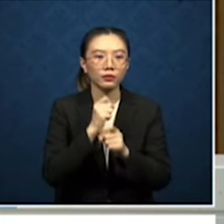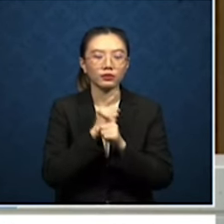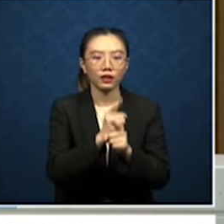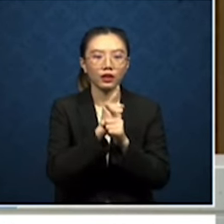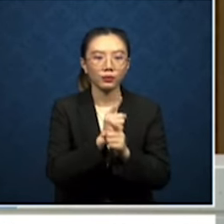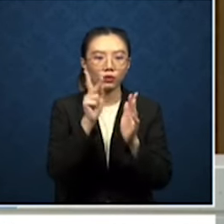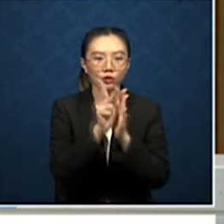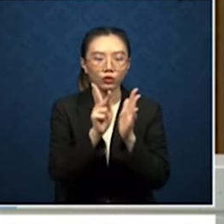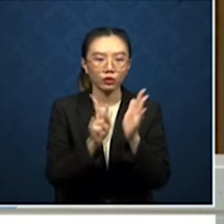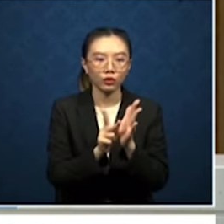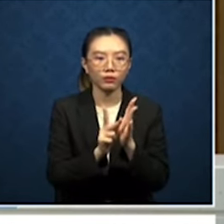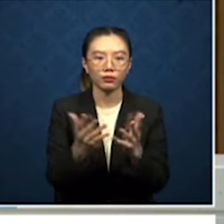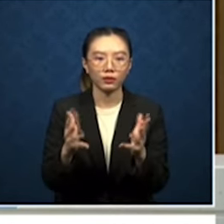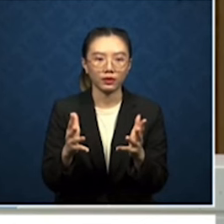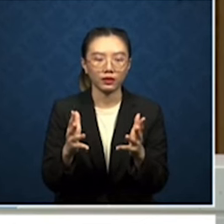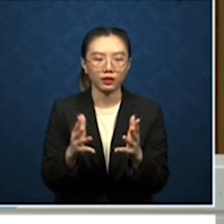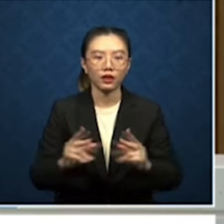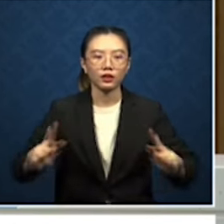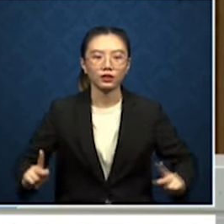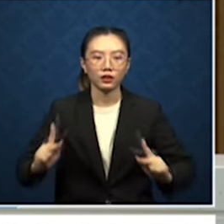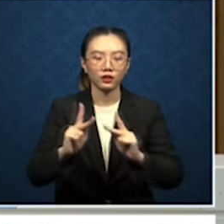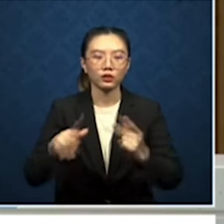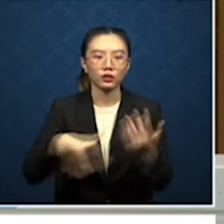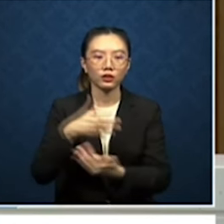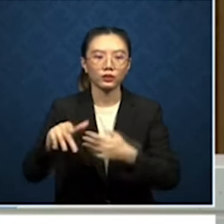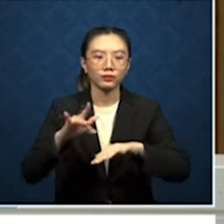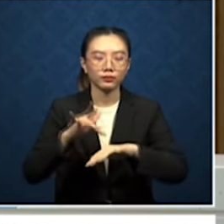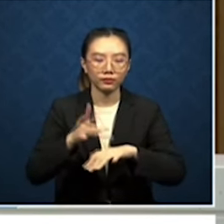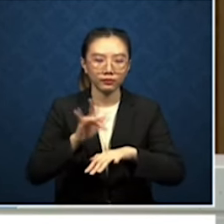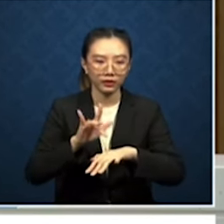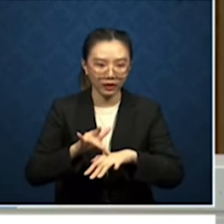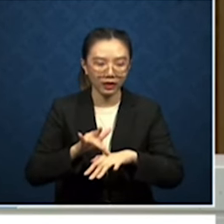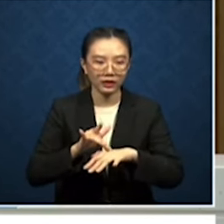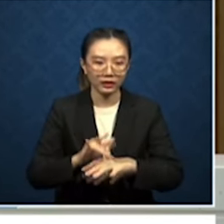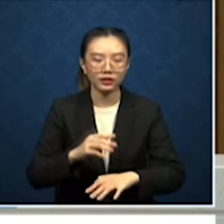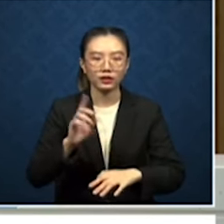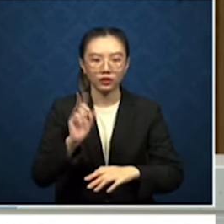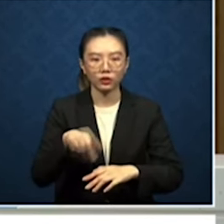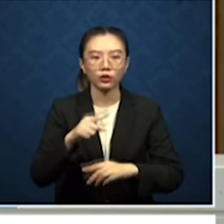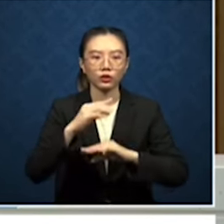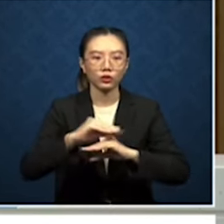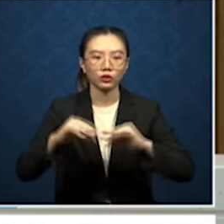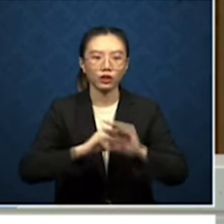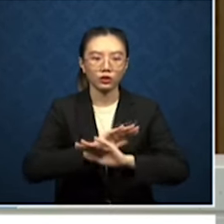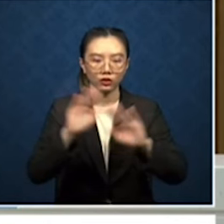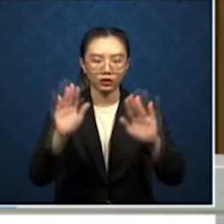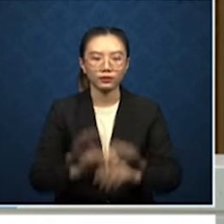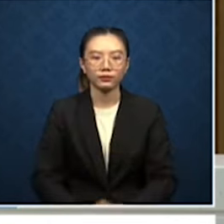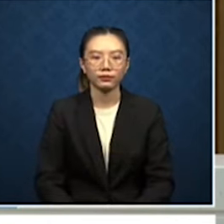ฑ์เงื่อนไขที่กำหนดไว้กระทรวงทรัพยากรธรรมชาติและสิ่งแวดล้อมจะได้ยกเลิกโครงการต่อไ